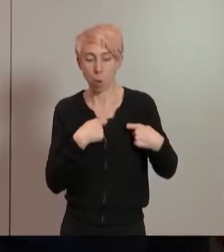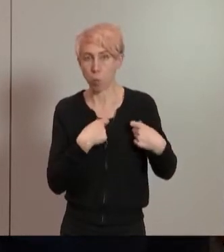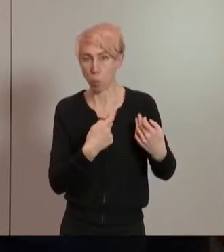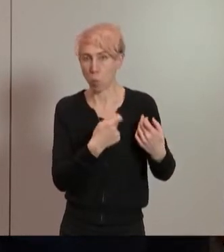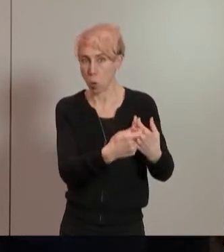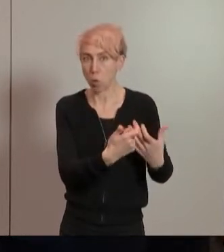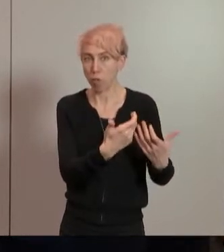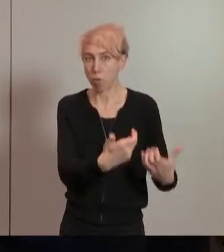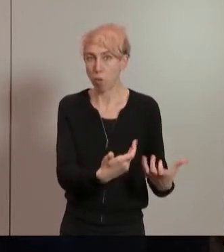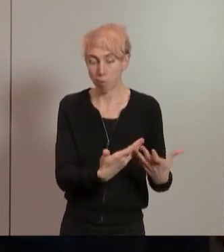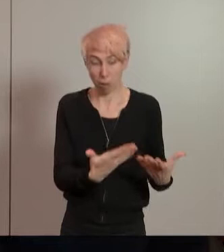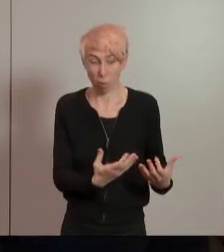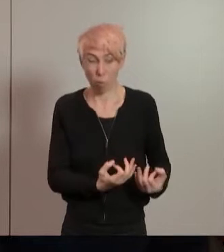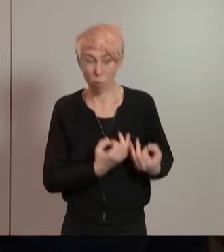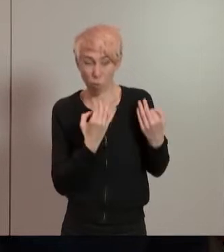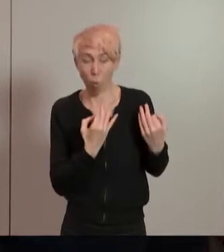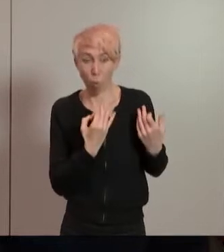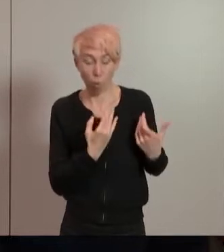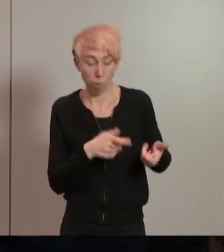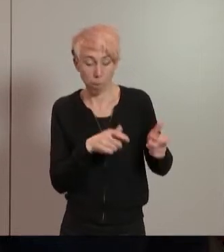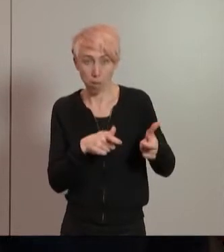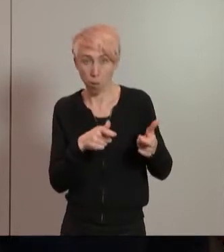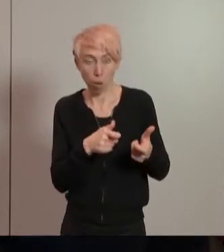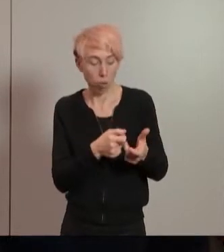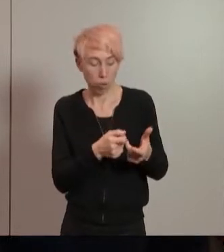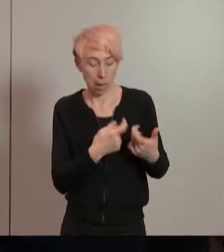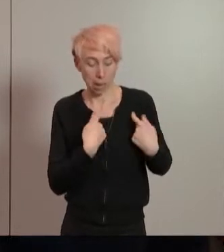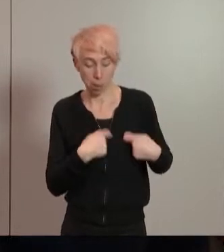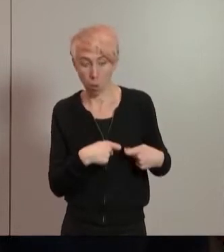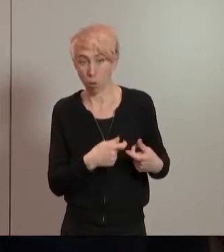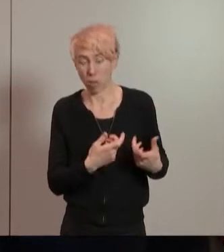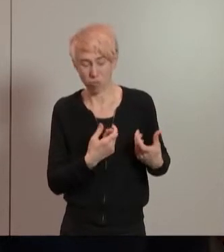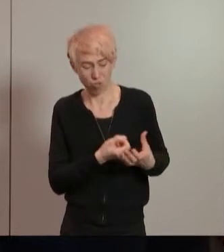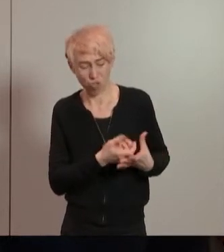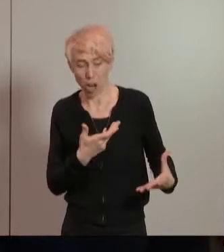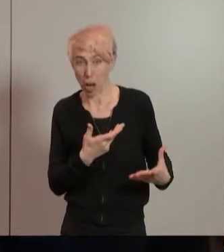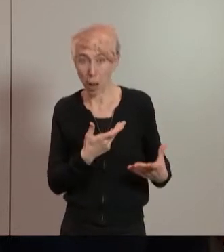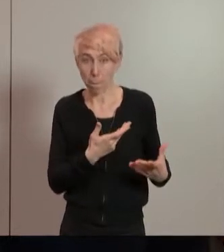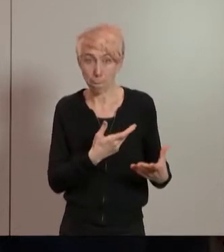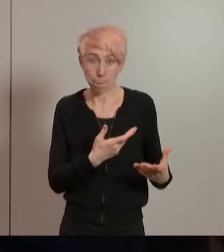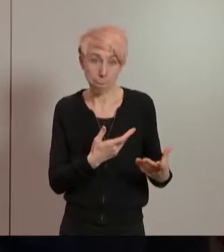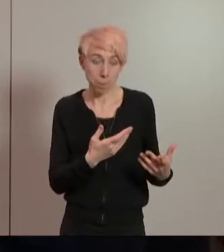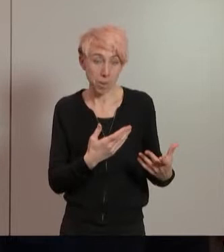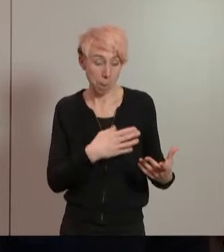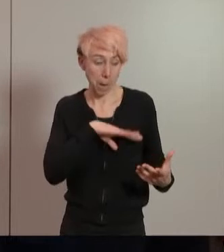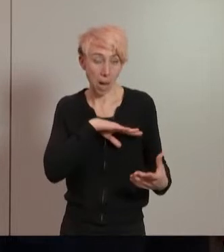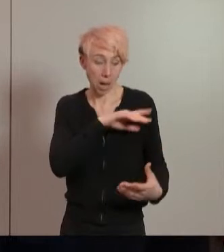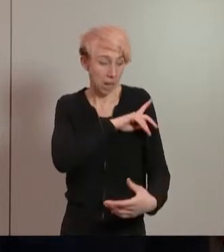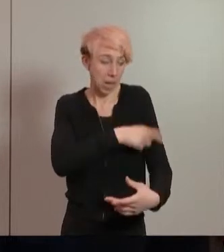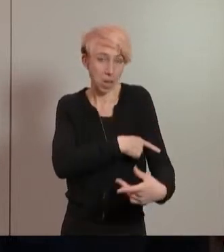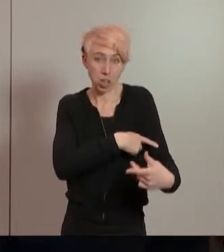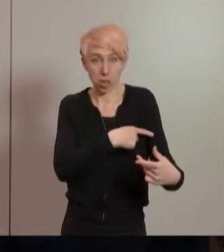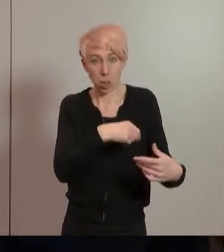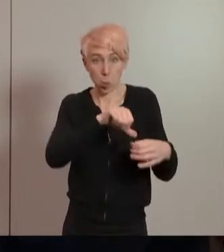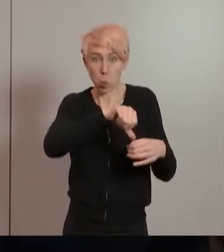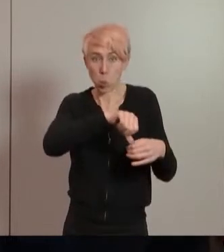actuellement qui nous coûtent cher à la fois en argent, mais aussi financièrement, mais aussi effectivement au niveau énergétique.